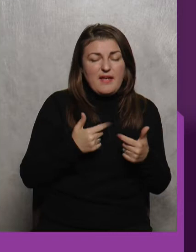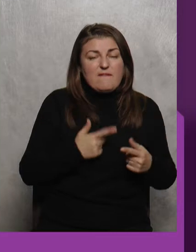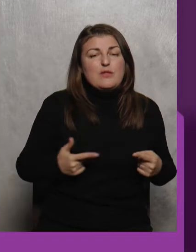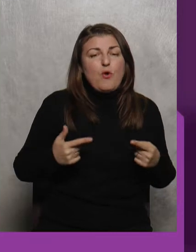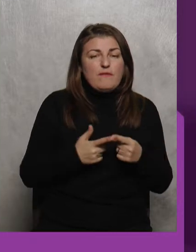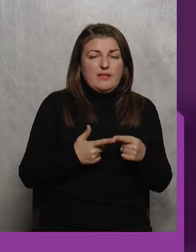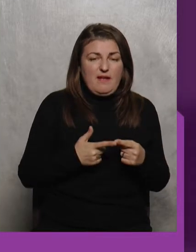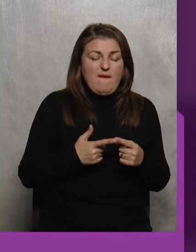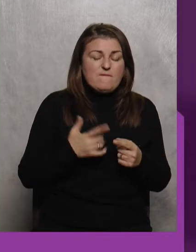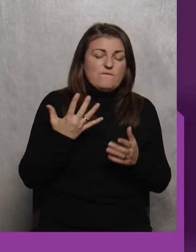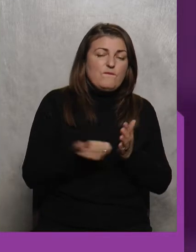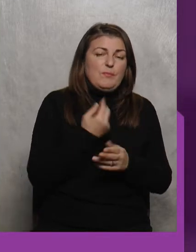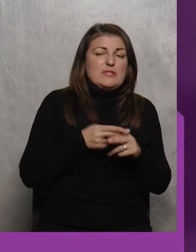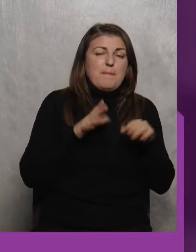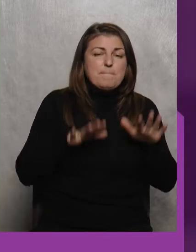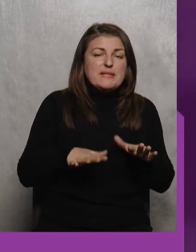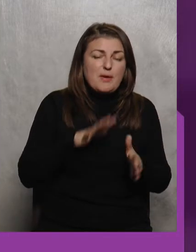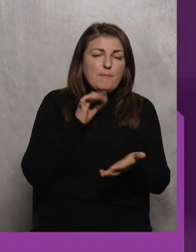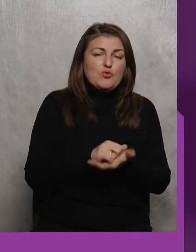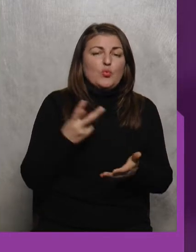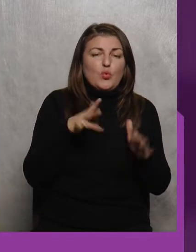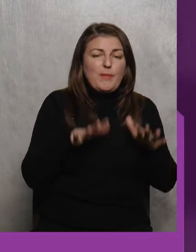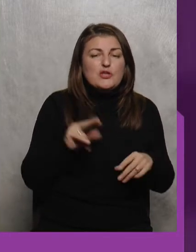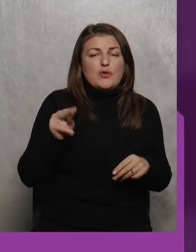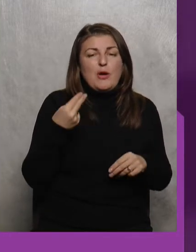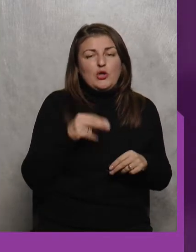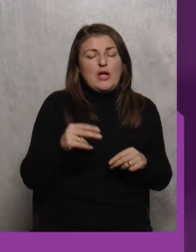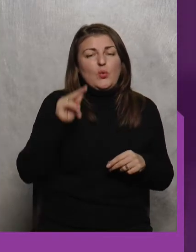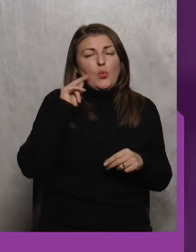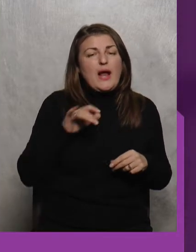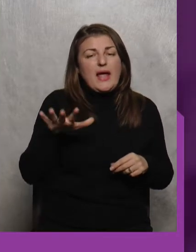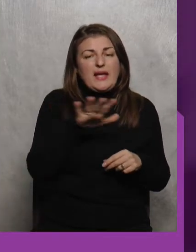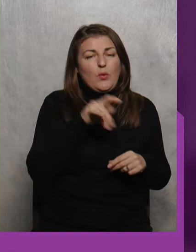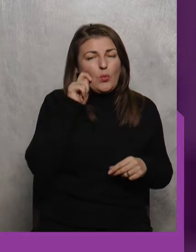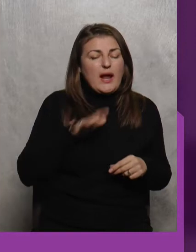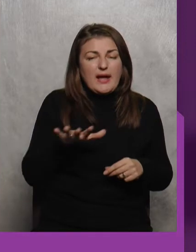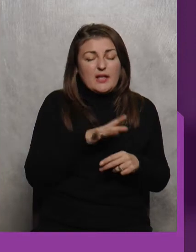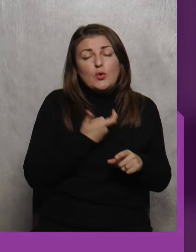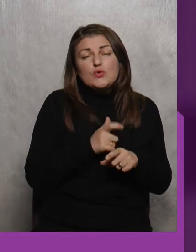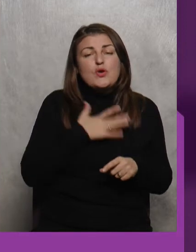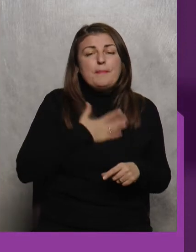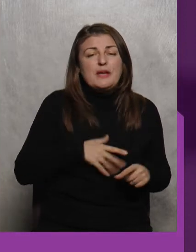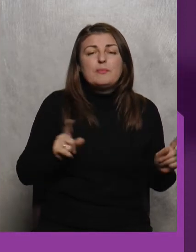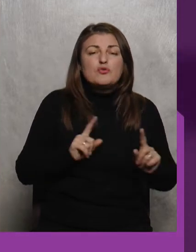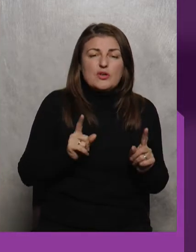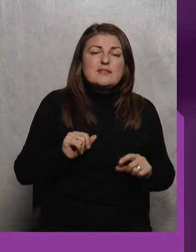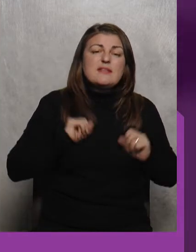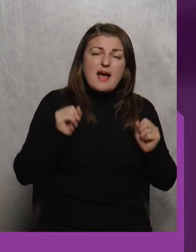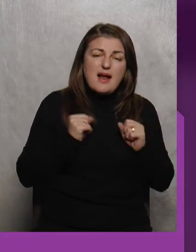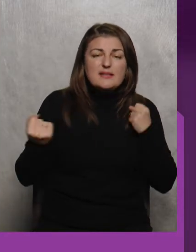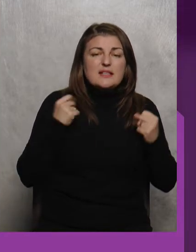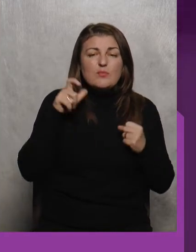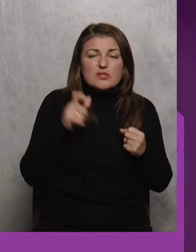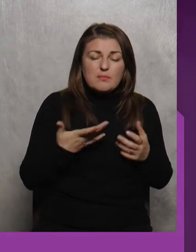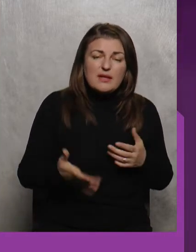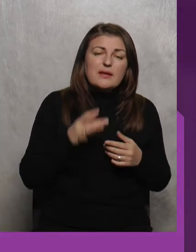Відповідно, виборола це місце, посівши друге місце на чемпіонаті України. Дуже приємно, що старається